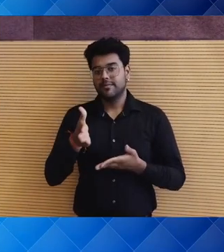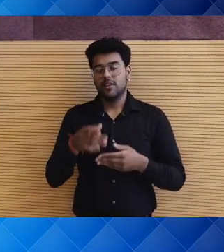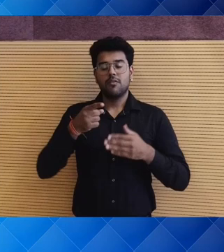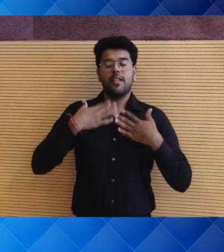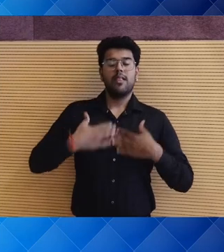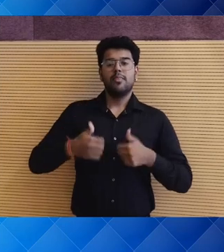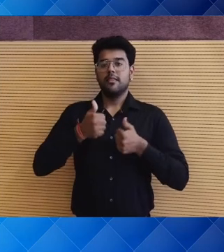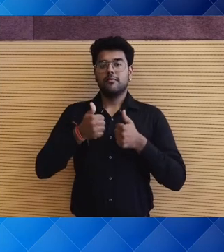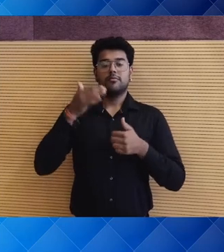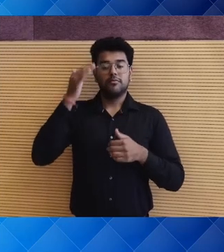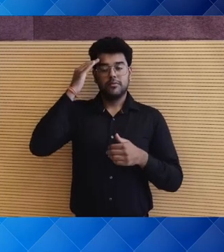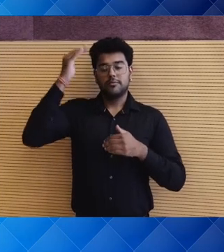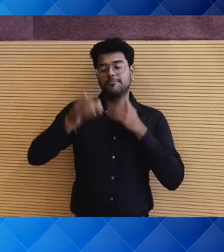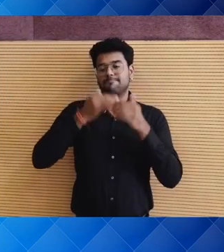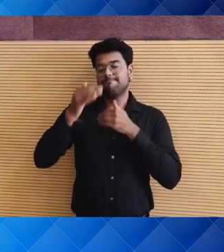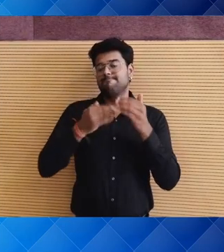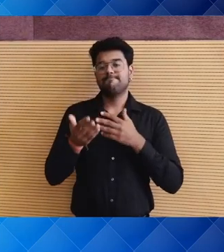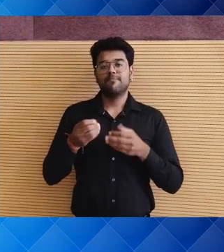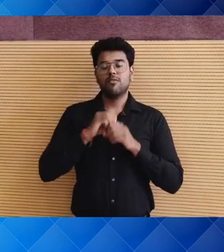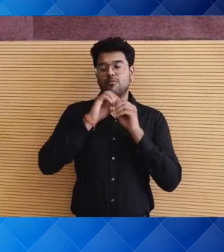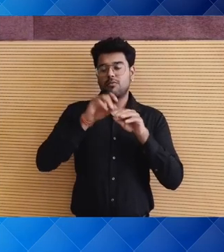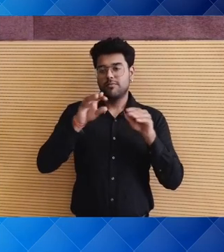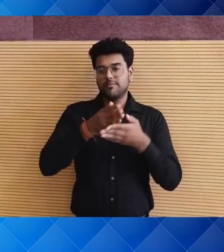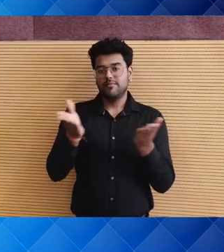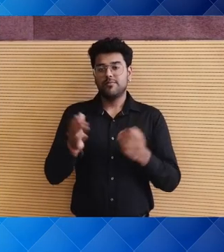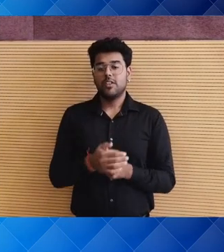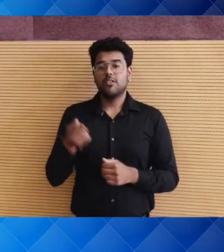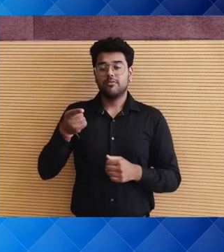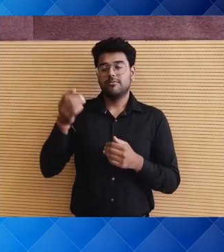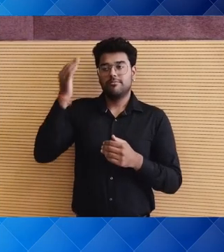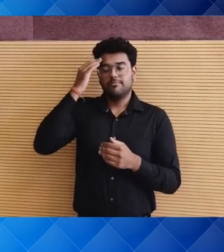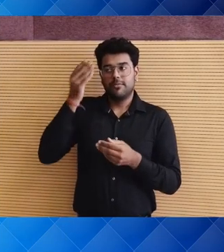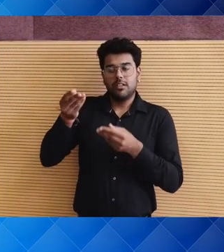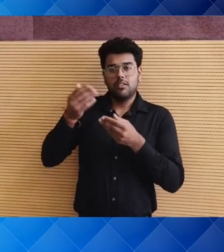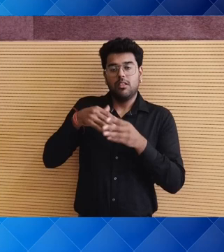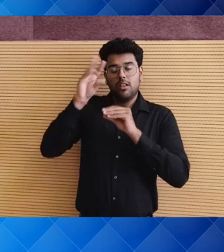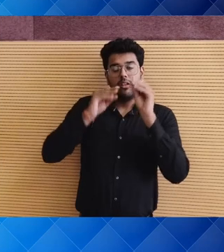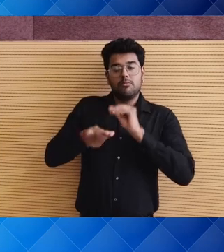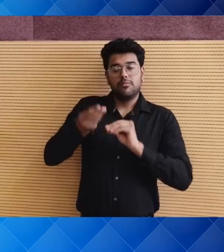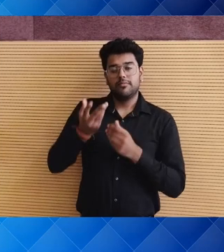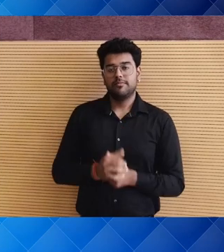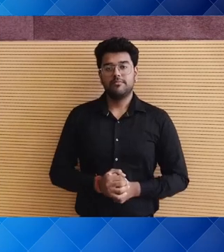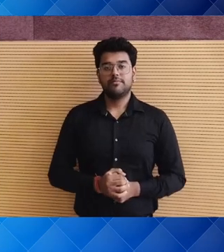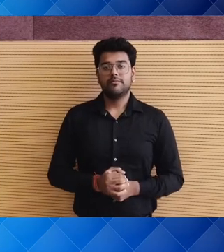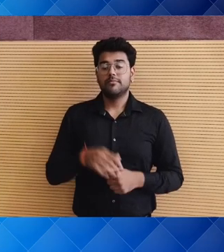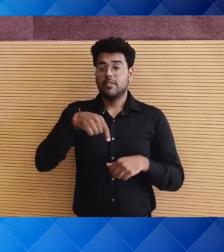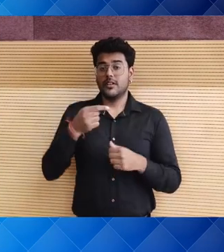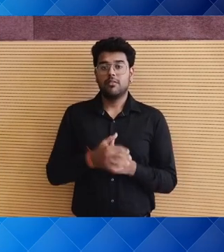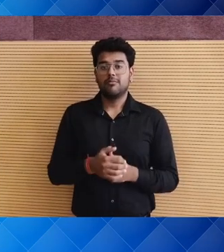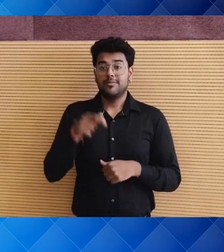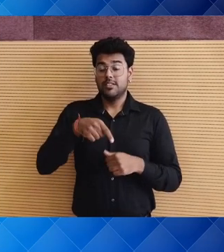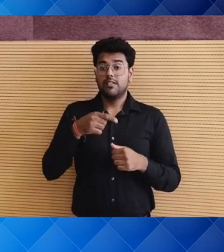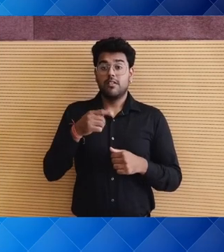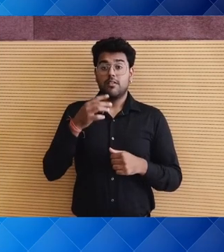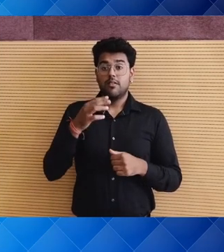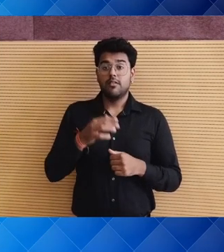और उनके ज्ञान की अविरल गंगा यूं ही बहती रहे और इसके किनारे से कुछ मोती हमें यूं ही प्राप्त होते रहें. अब इस प्रमोशन कार्यक्रम